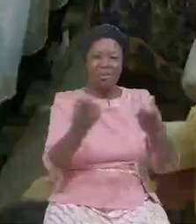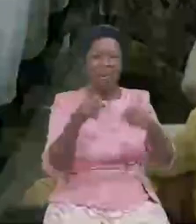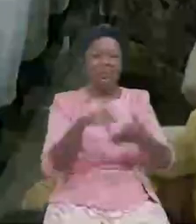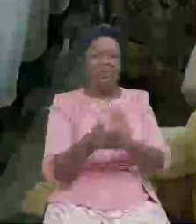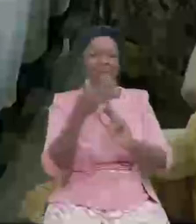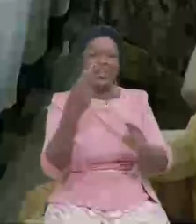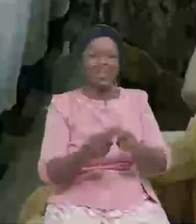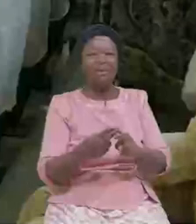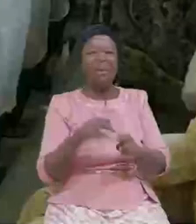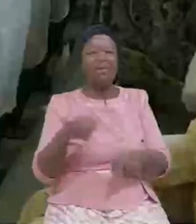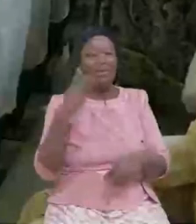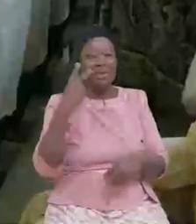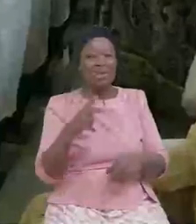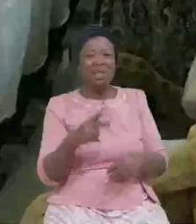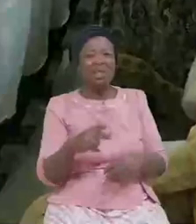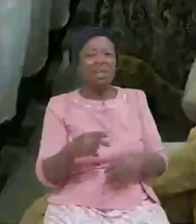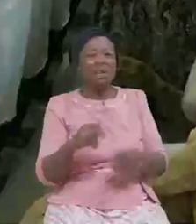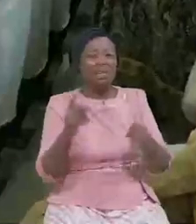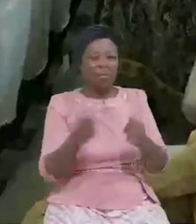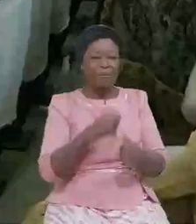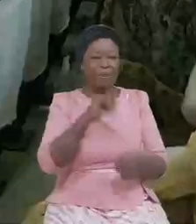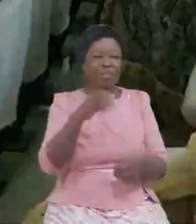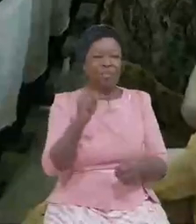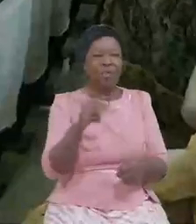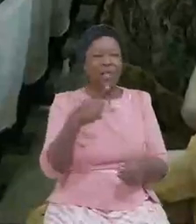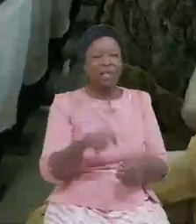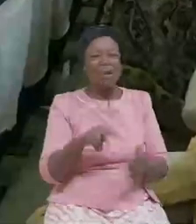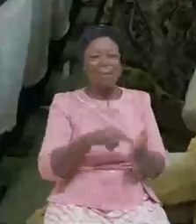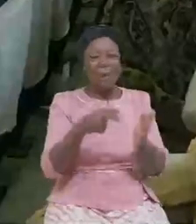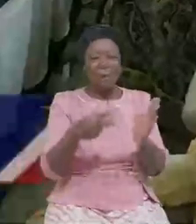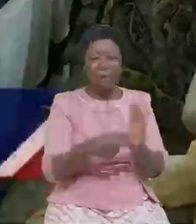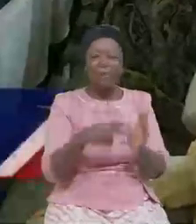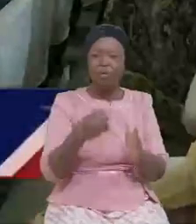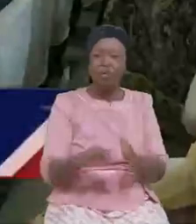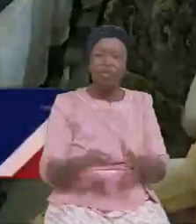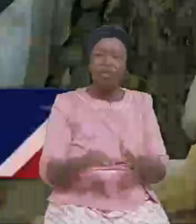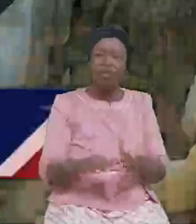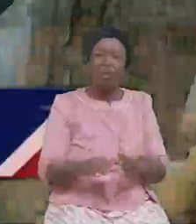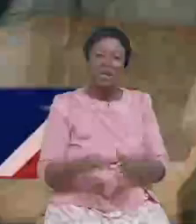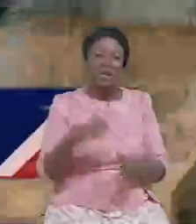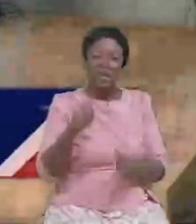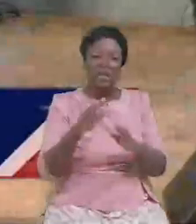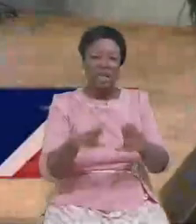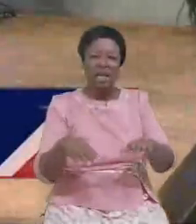Nous voyons maintenant 1 Jean, l'objectif de la visitation pourvue.